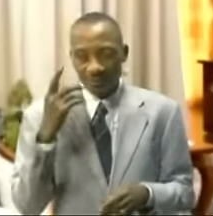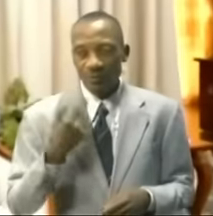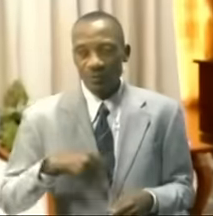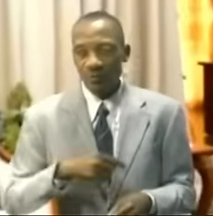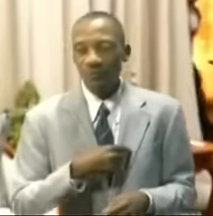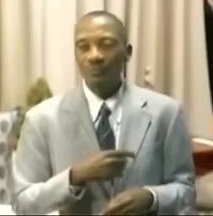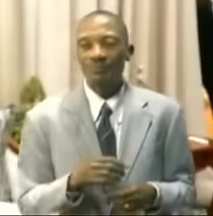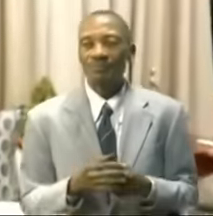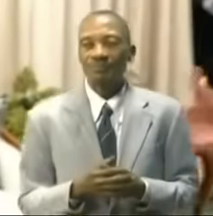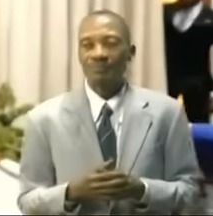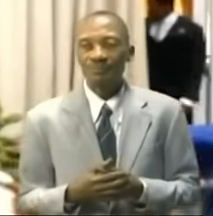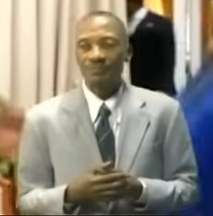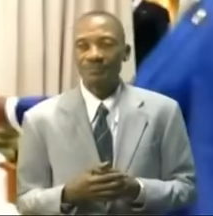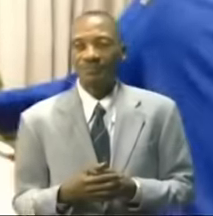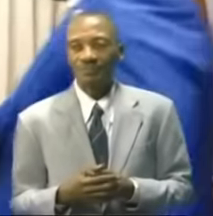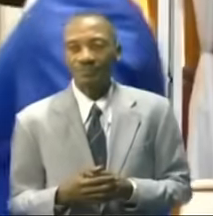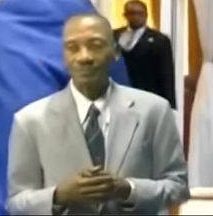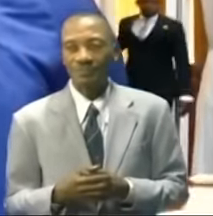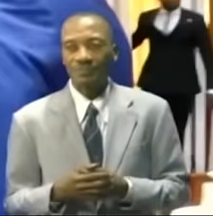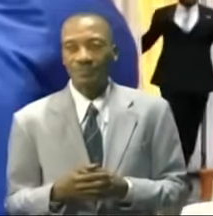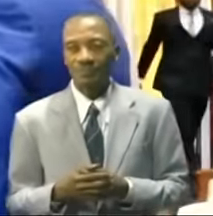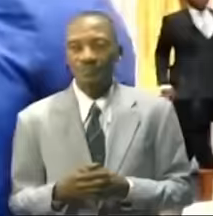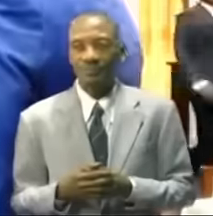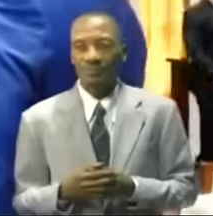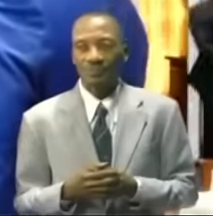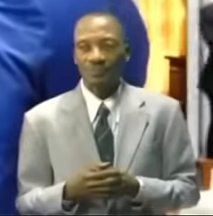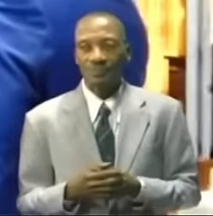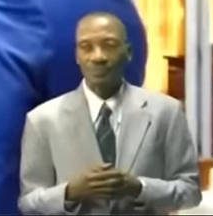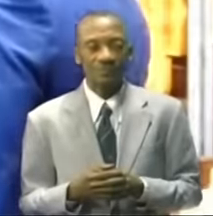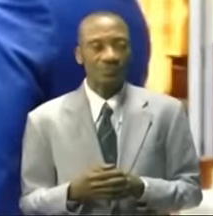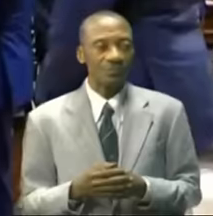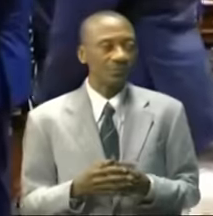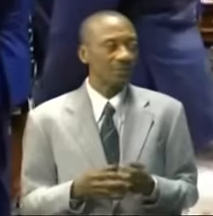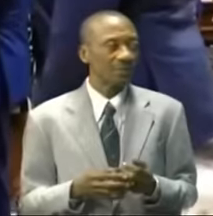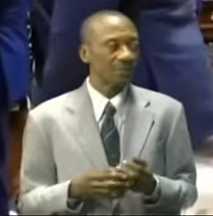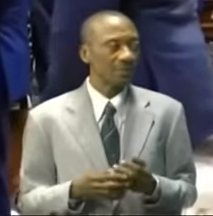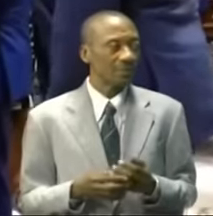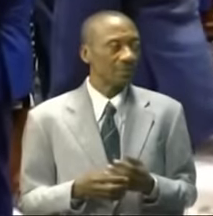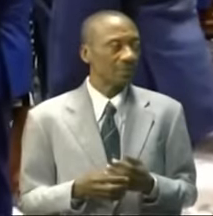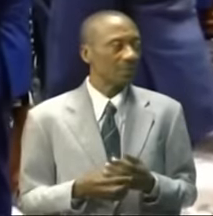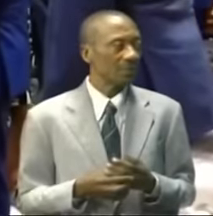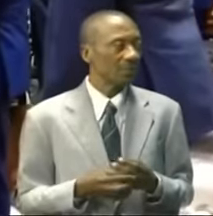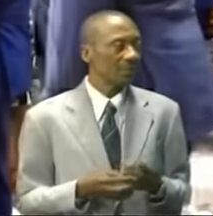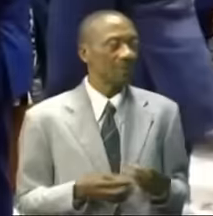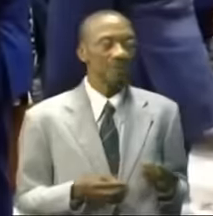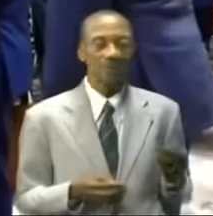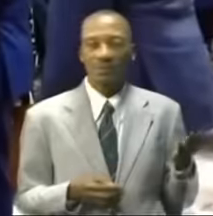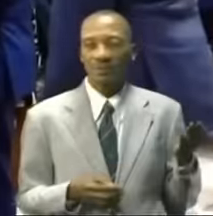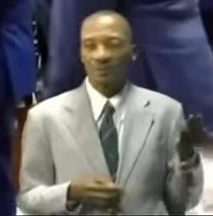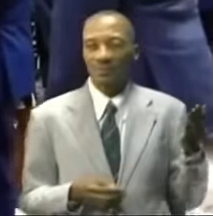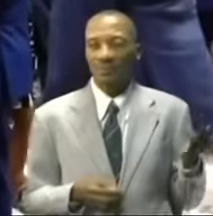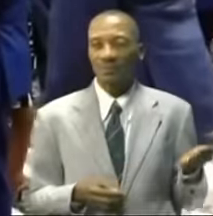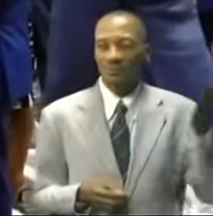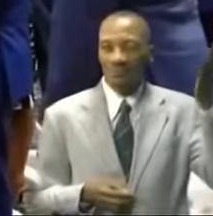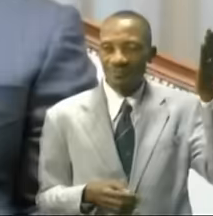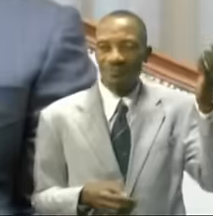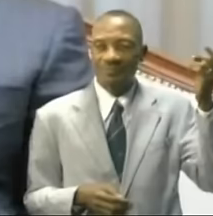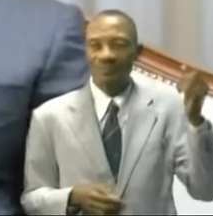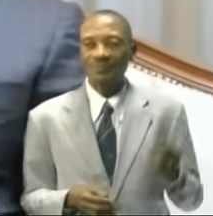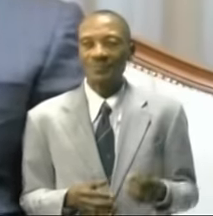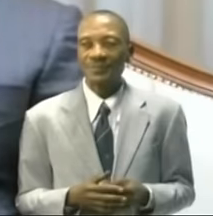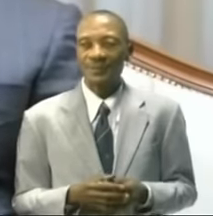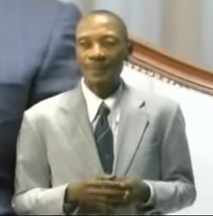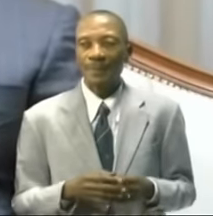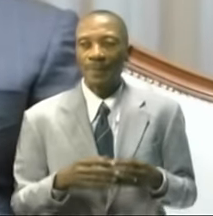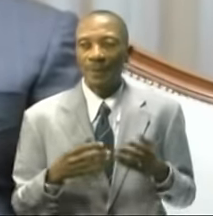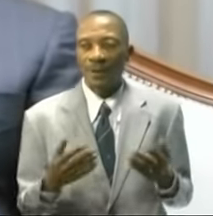La République démocratique du Congo est à la tête d'une importante institution de l'Union africaine du secteur de la santé. Il s'agit du